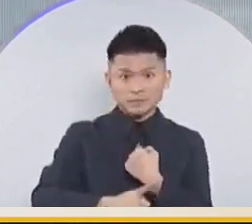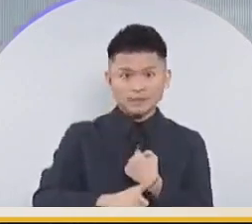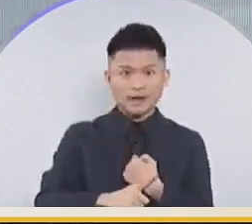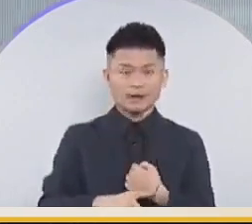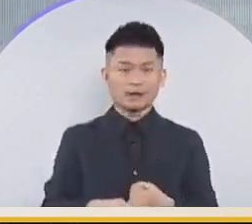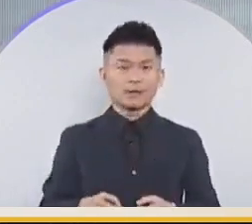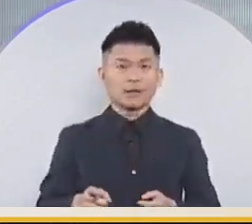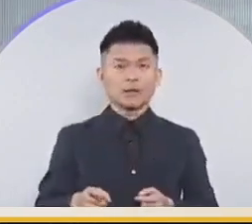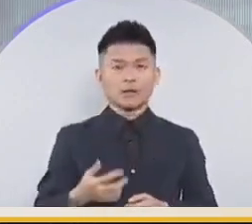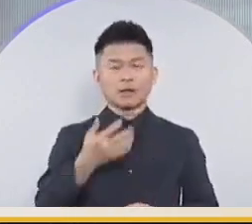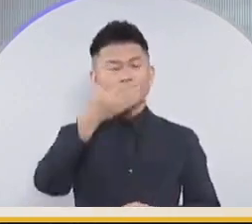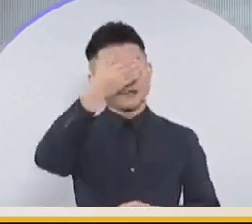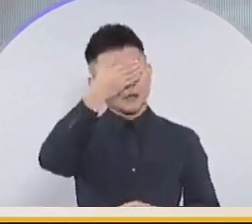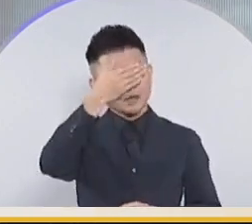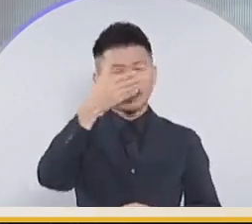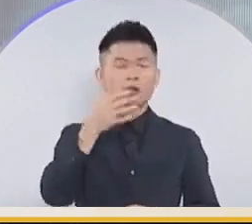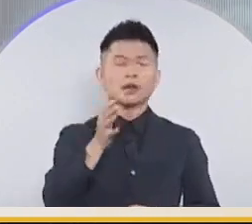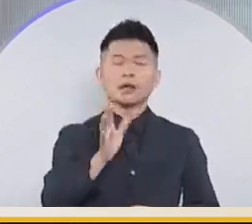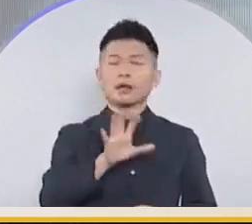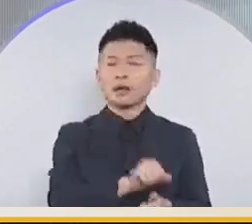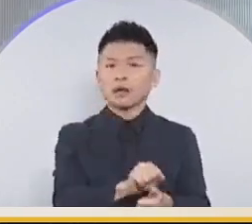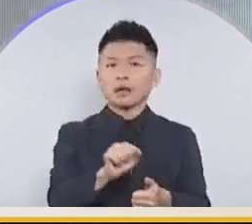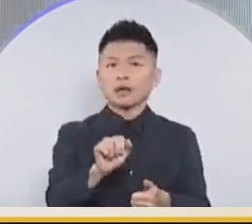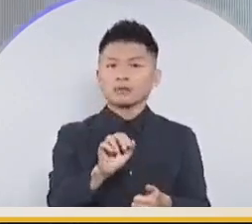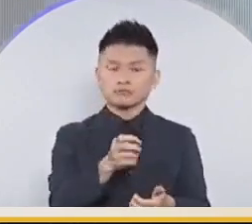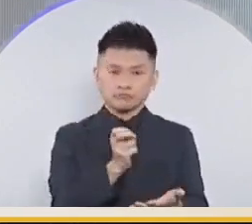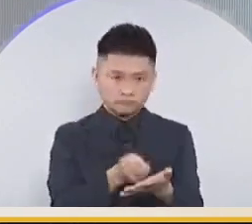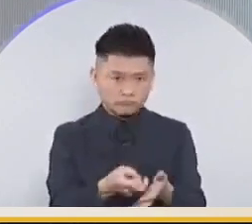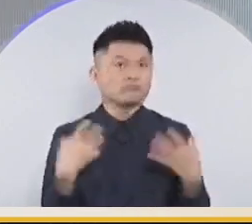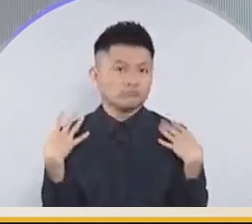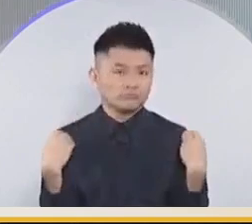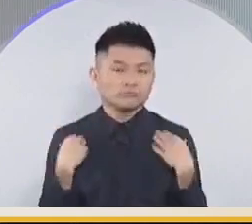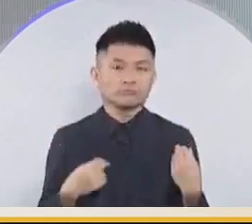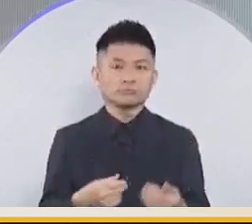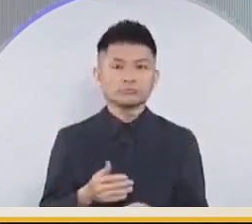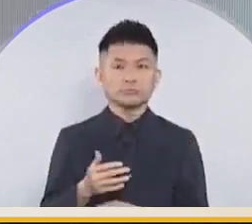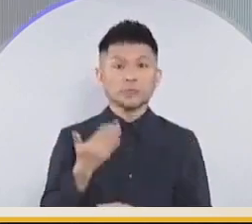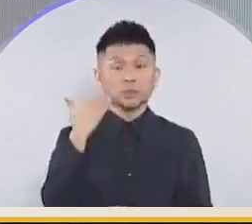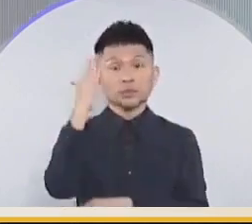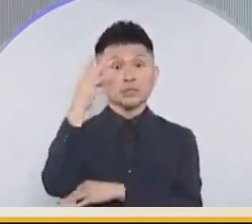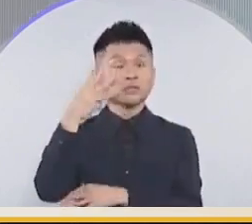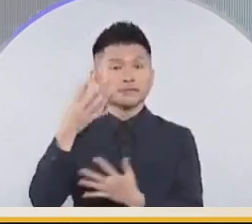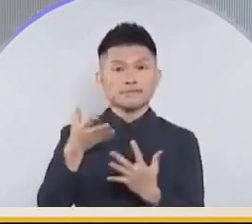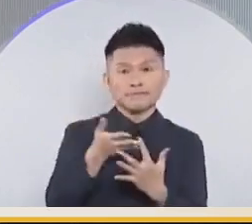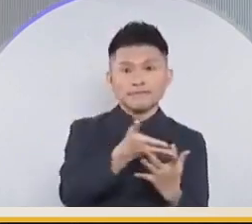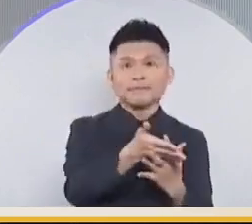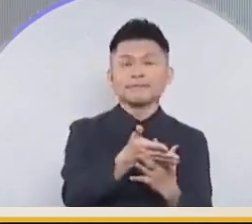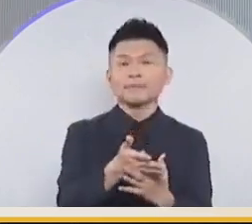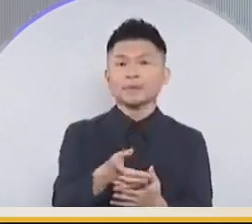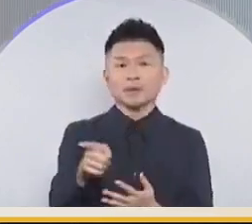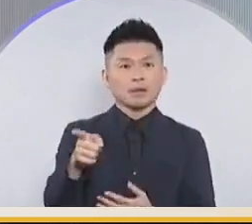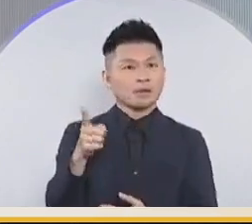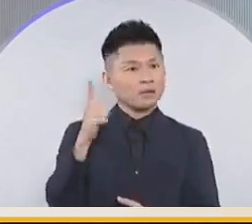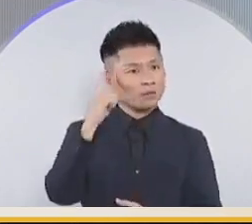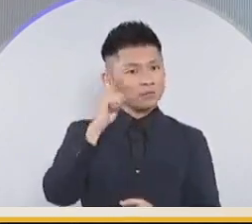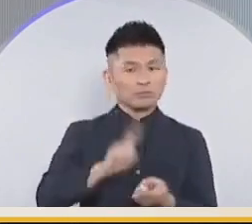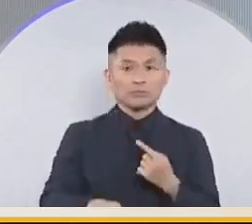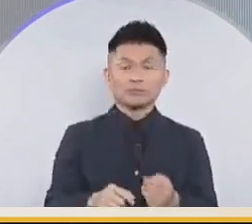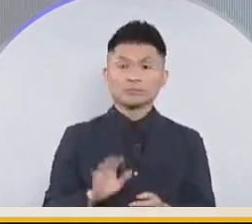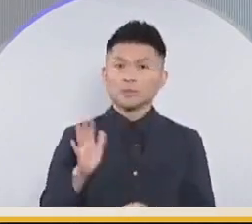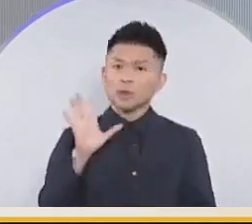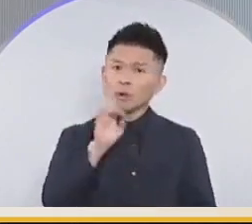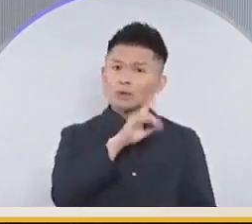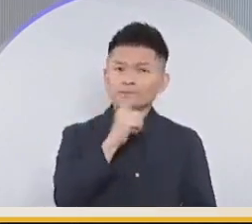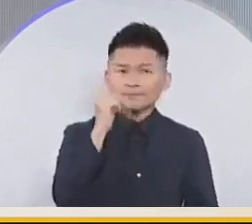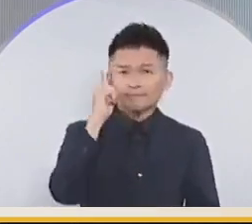纵，不要成为政治的工具。你若证据充分，办无人会讲。但是我有当想着